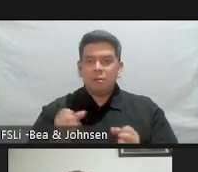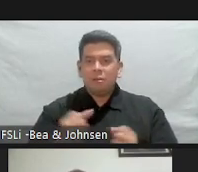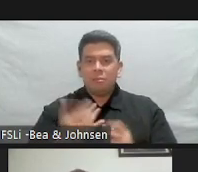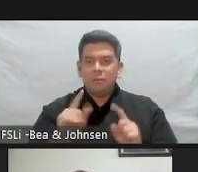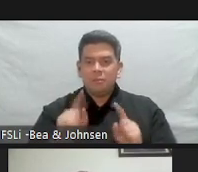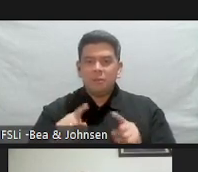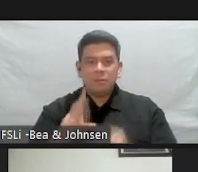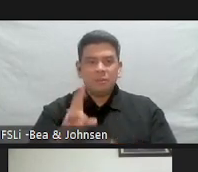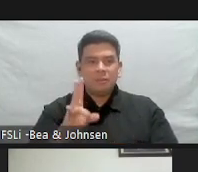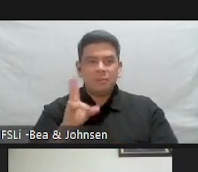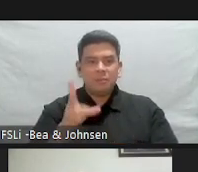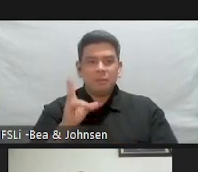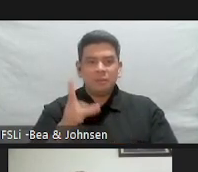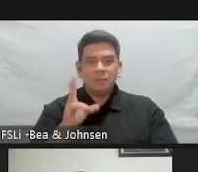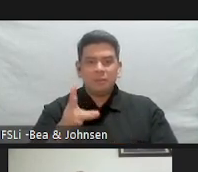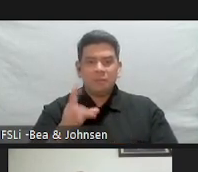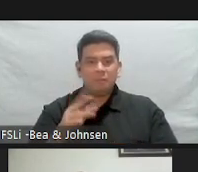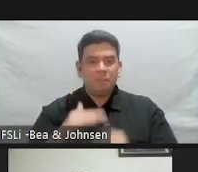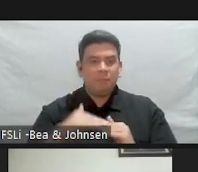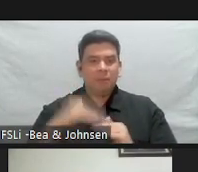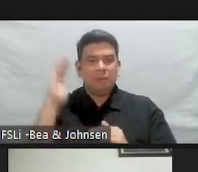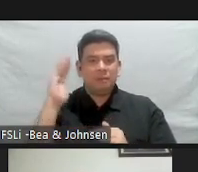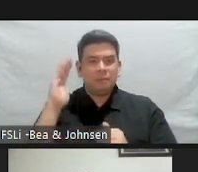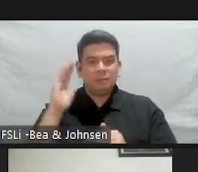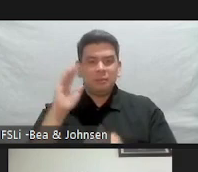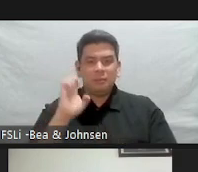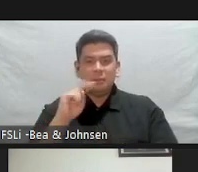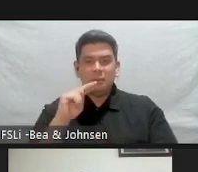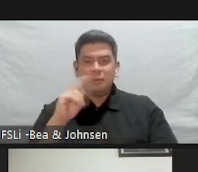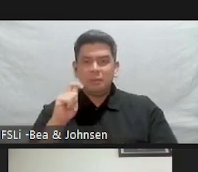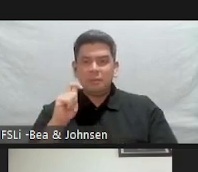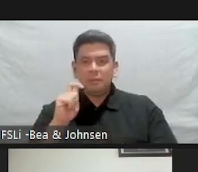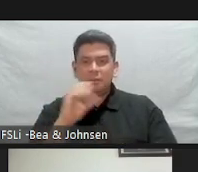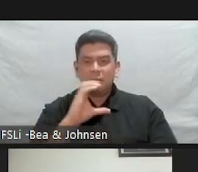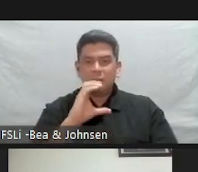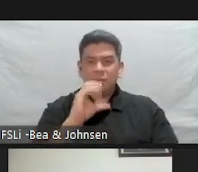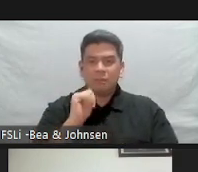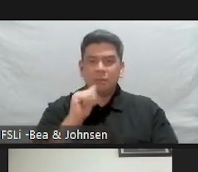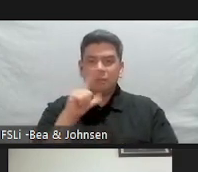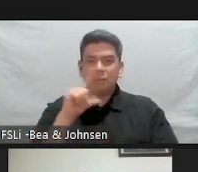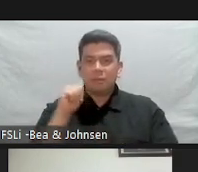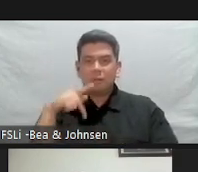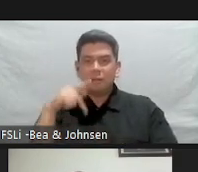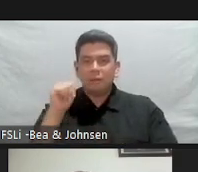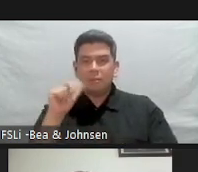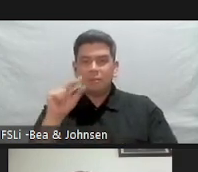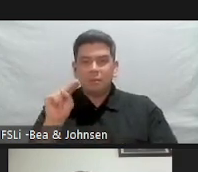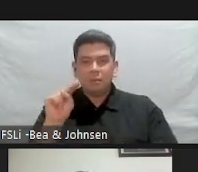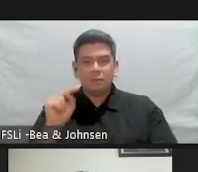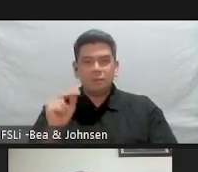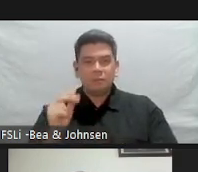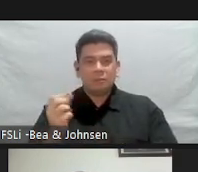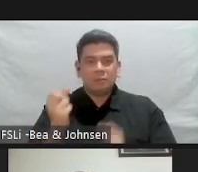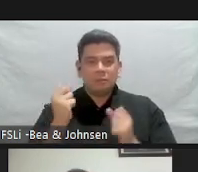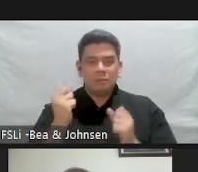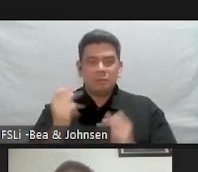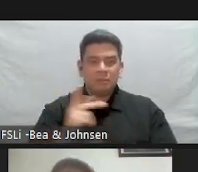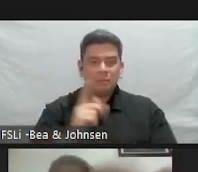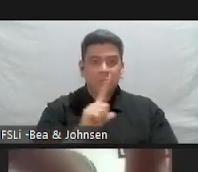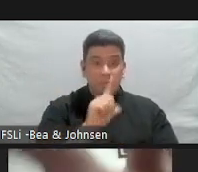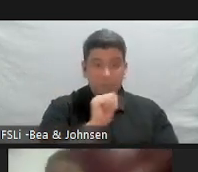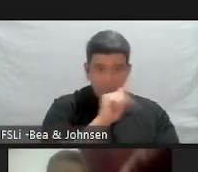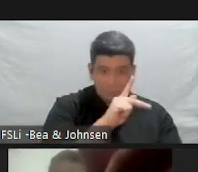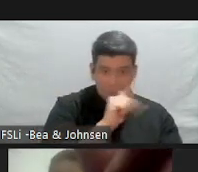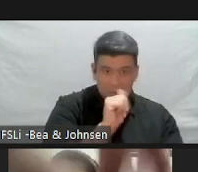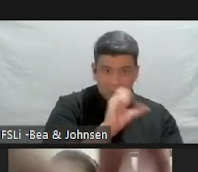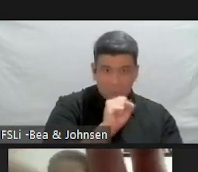yung atin pa lang mga taga-Inet Calapan ay magkakasama rin sila doon, no? Kahit yung atin mga lakas ay magkakasama. May, huwag mo